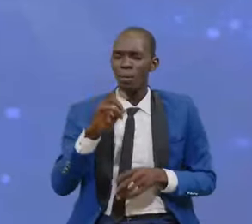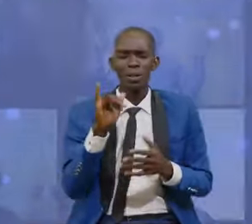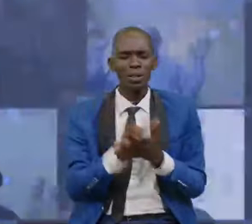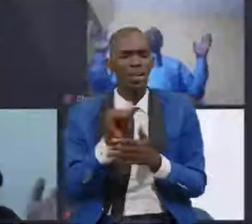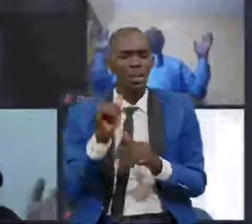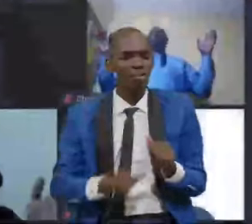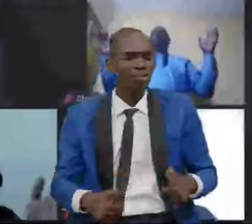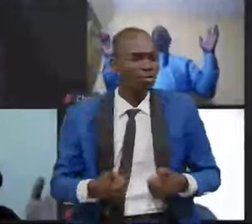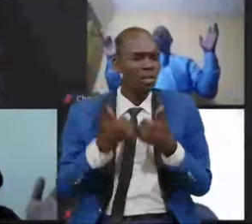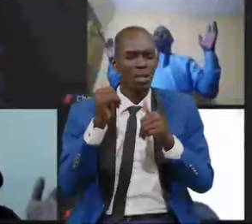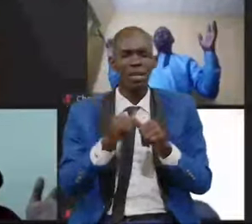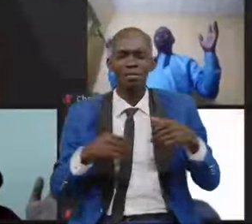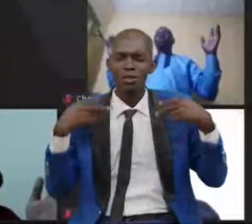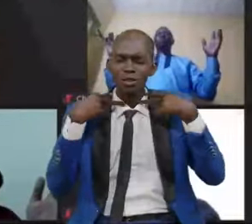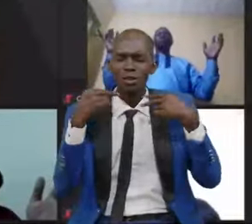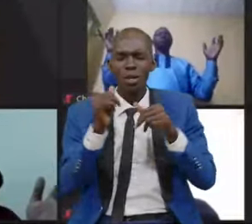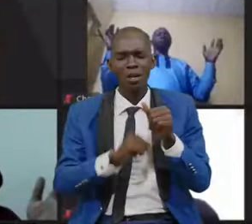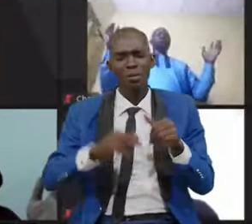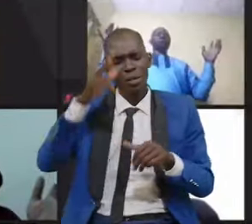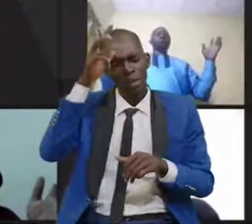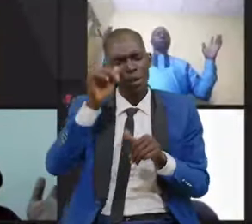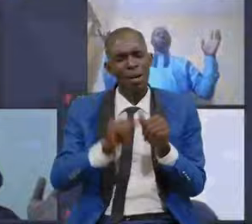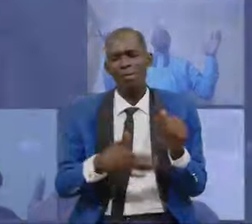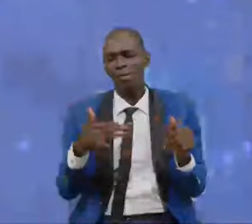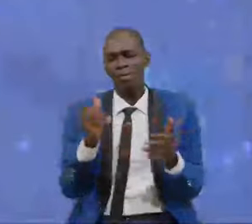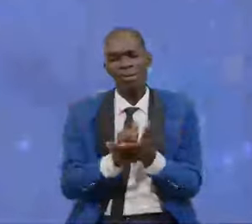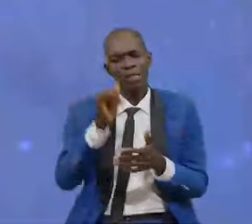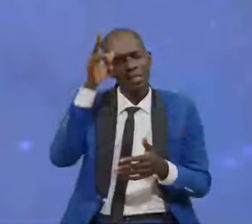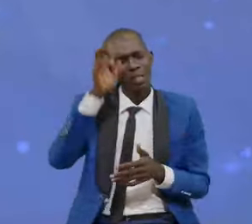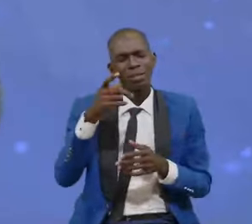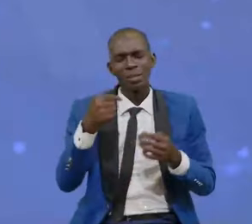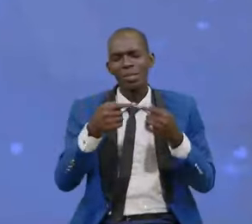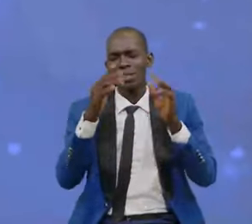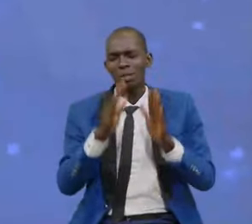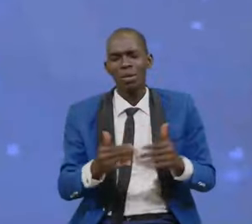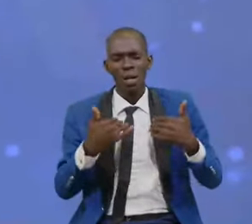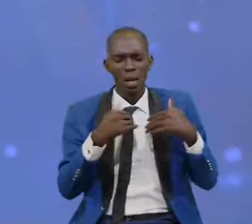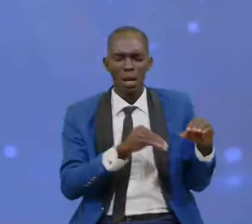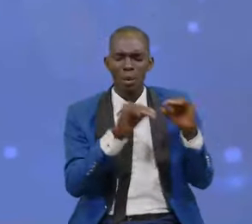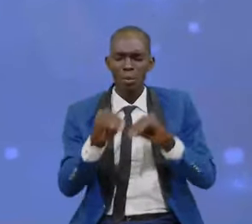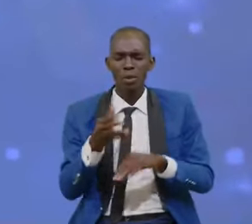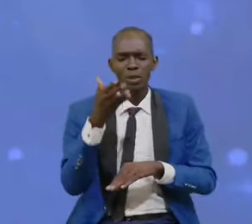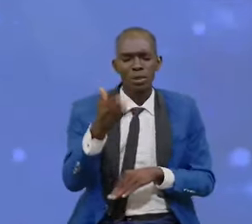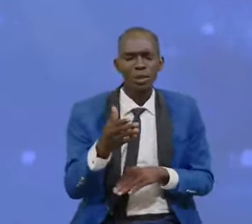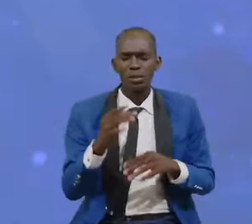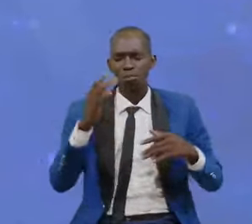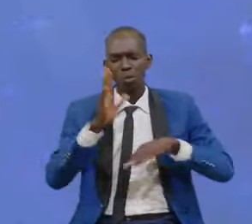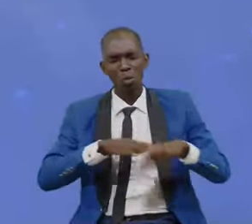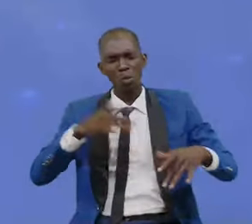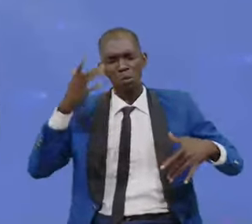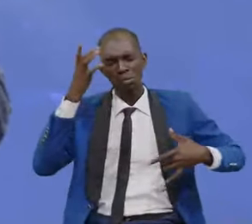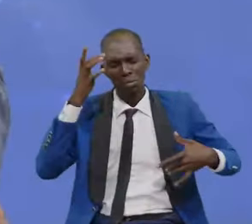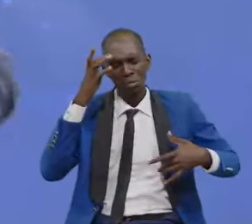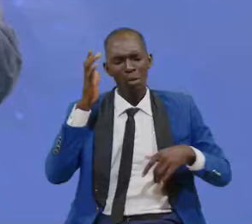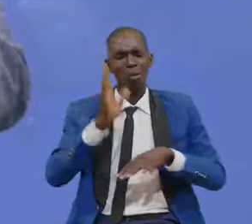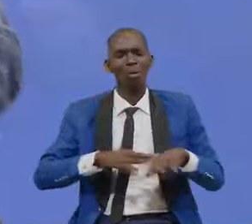tout joug, tout démon, tout ce que le diable ou l'ennemi a placé là-bas, qu'on appelle maladie, qu'on appelle infirmité, qu'on